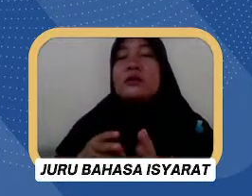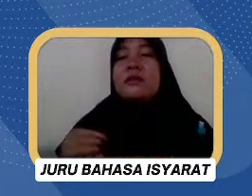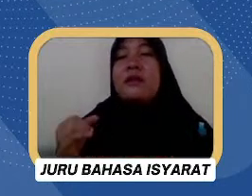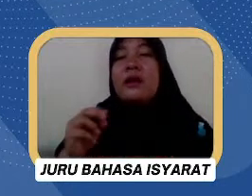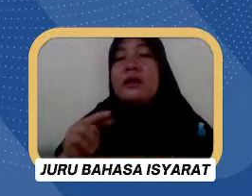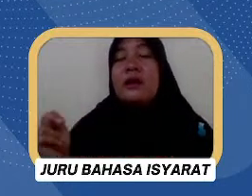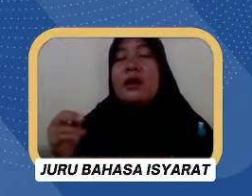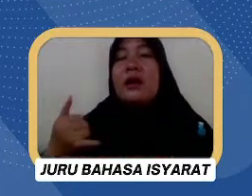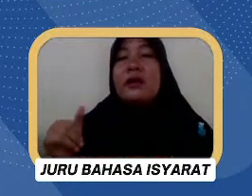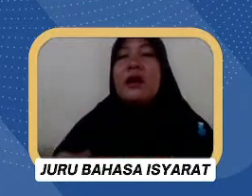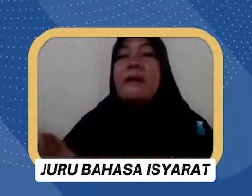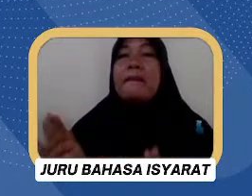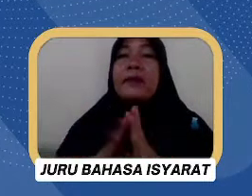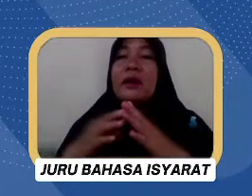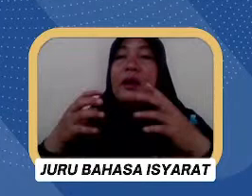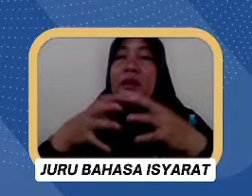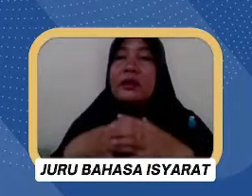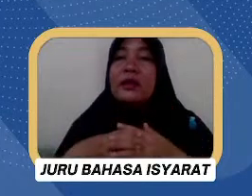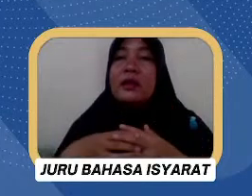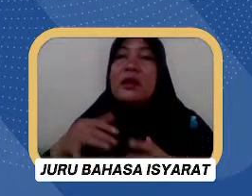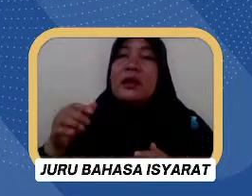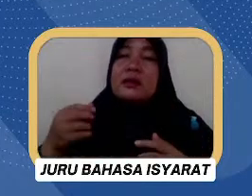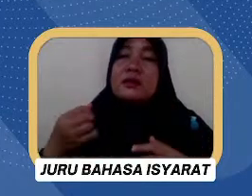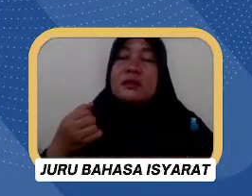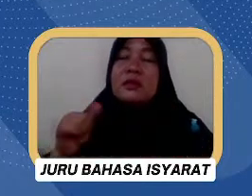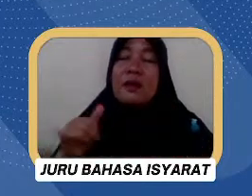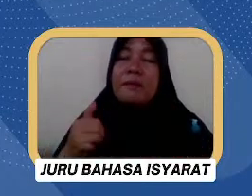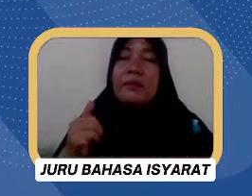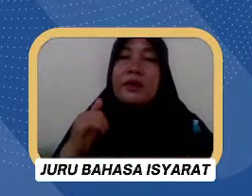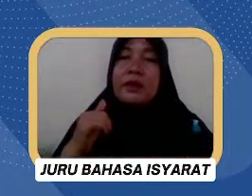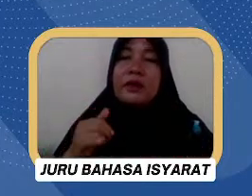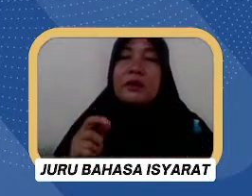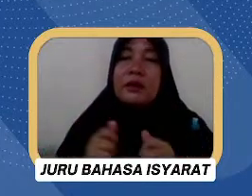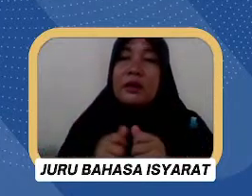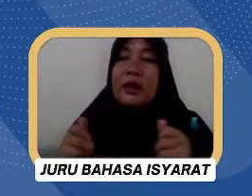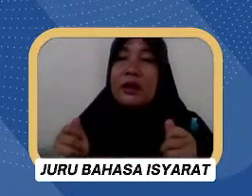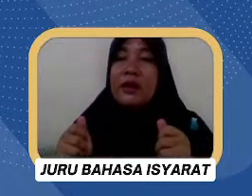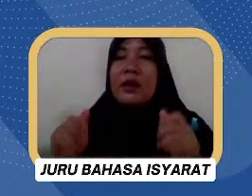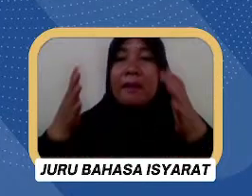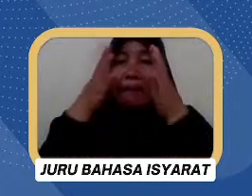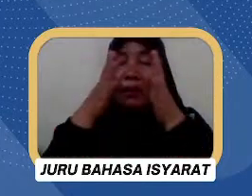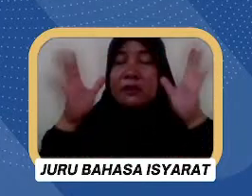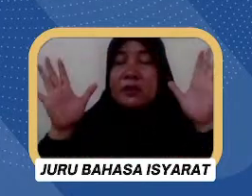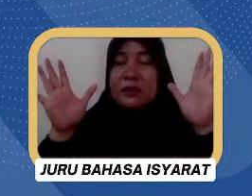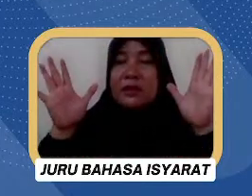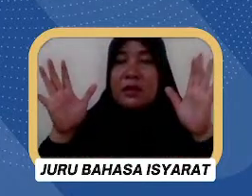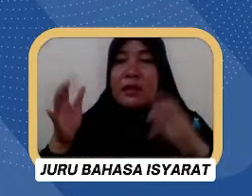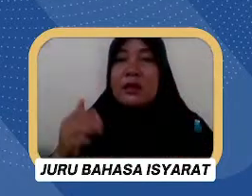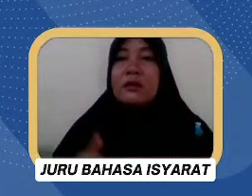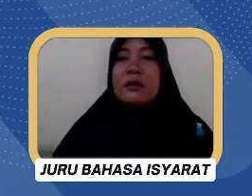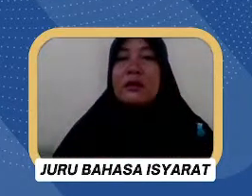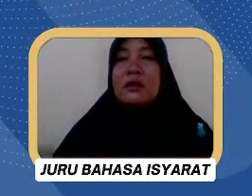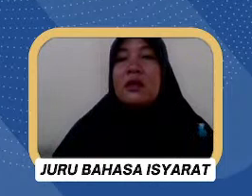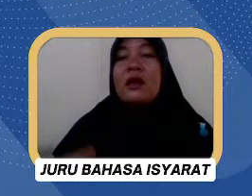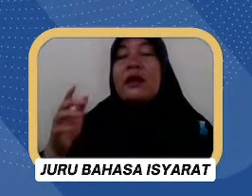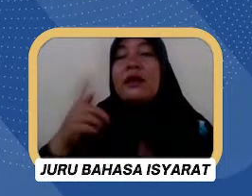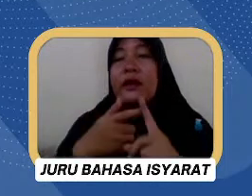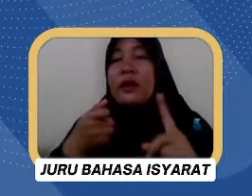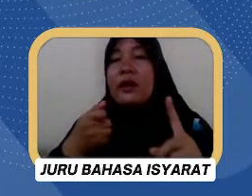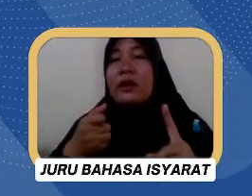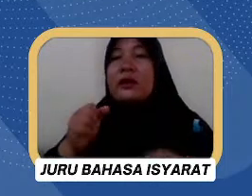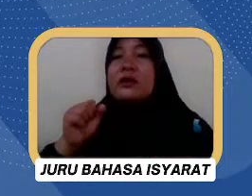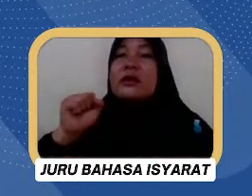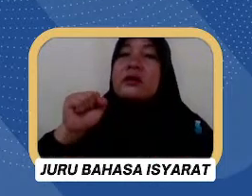Pancasila. Nilai-nilai yang terkandung di dalam Pancasila dari sila 1 sampai sila 5. Ini adalah